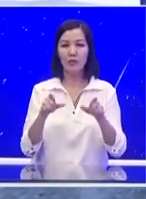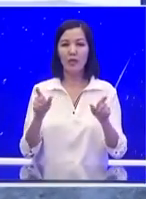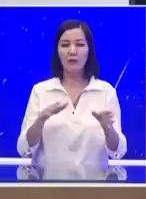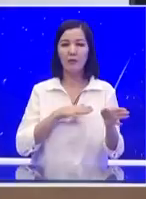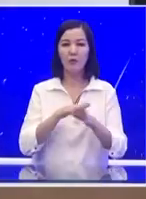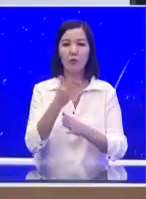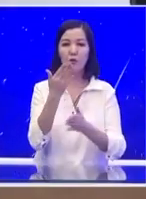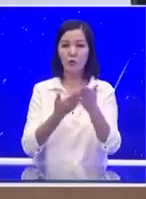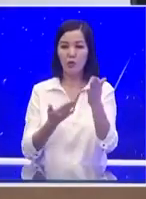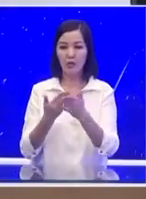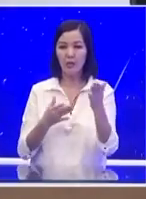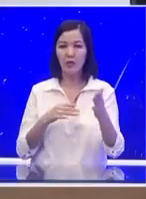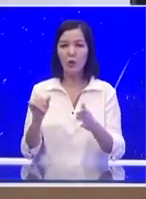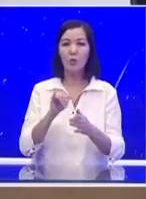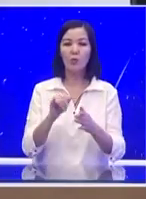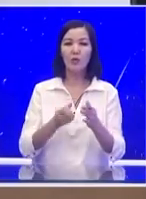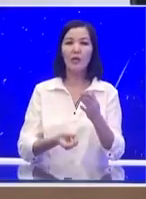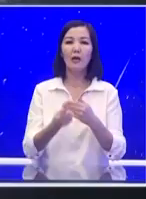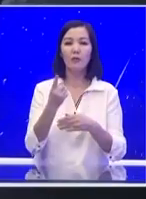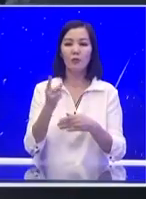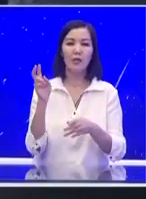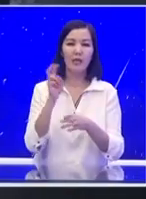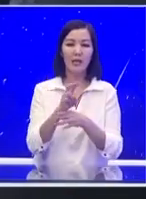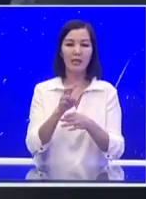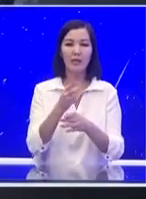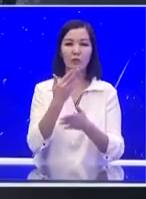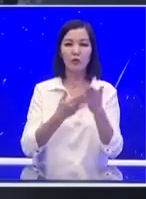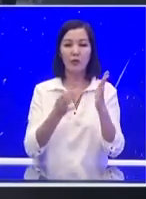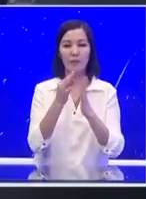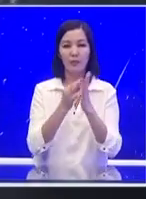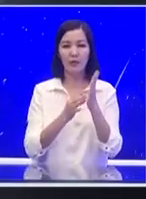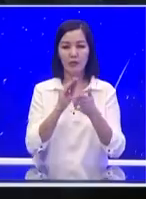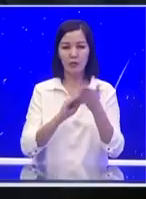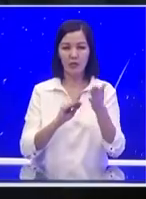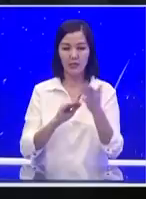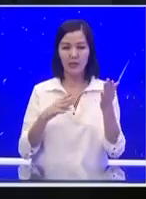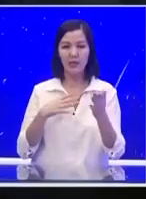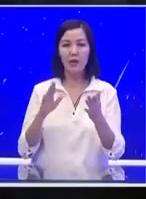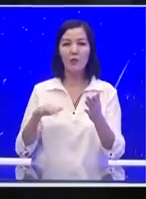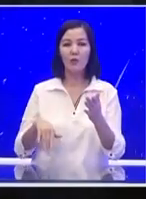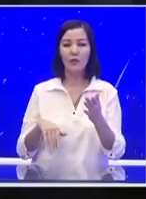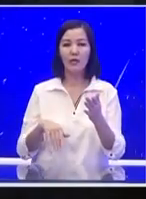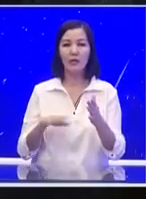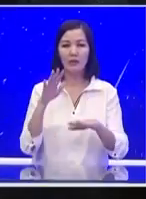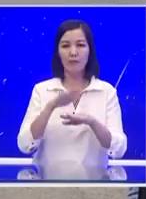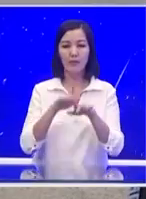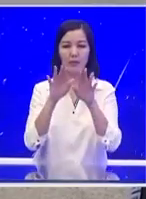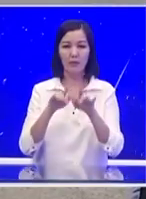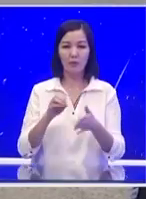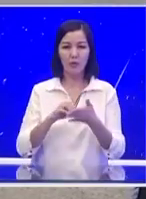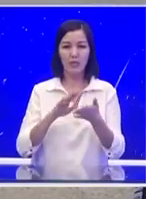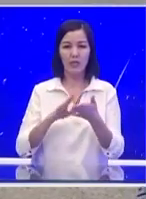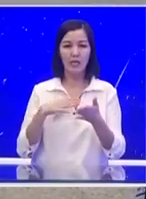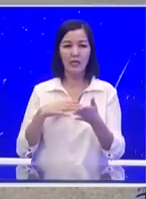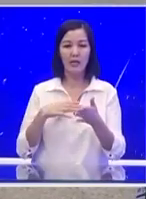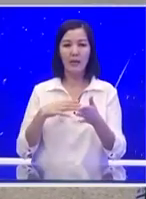толық мәлімет алынады. Қайдан және қайда бара жатқандығы сауалнамаға жазылып отырады. Артынша базаға тіркеледі.